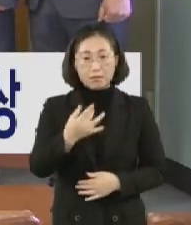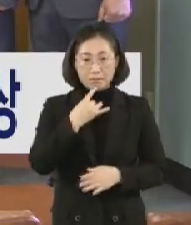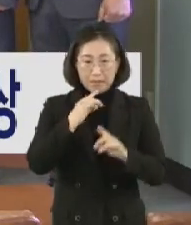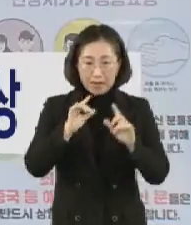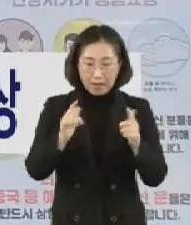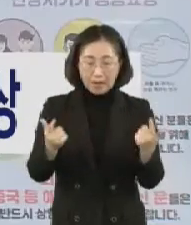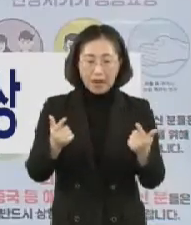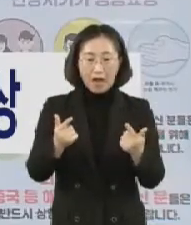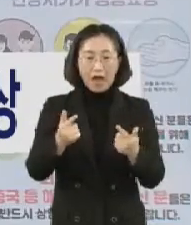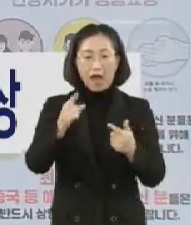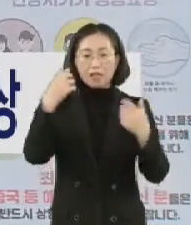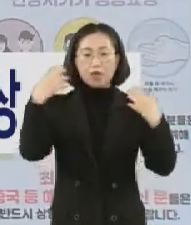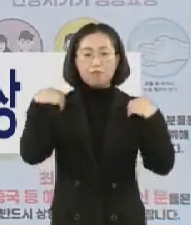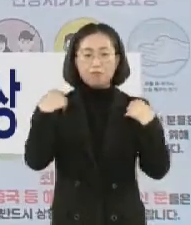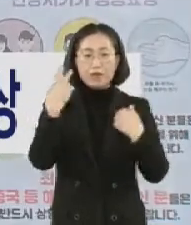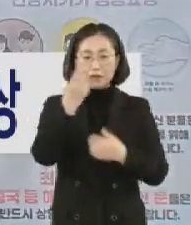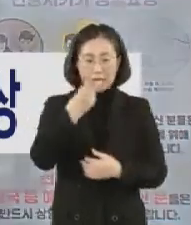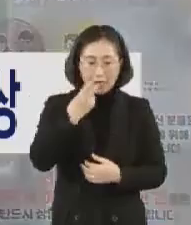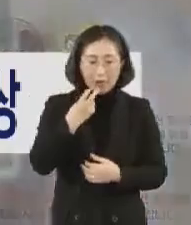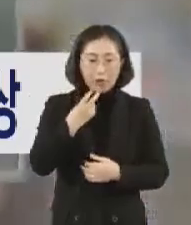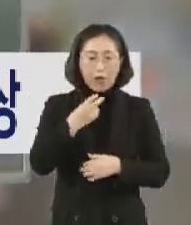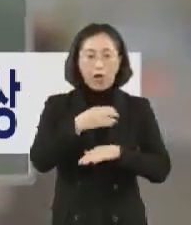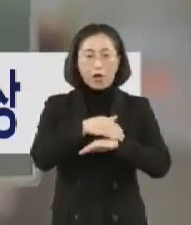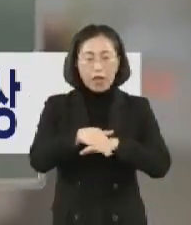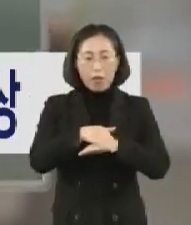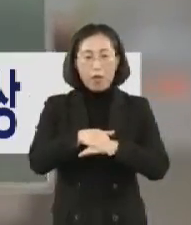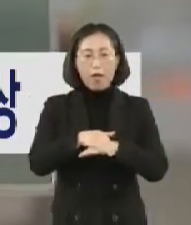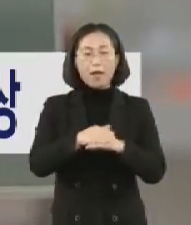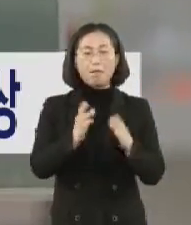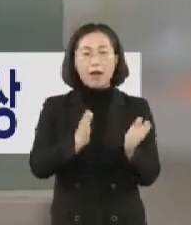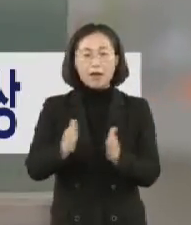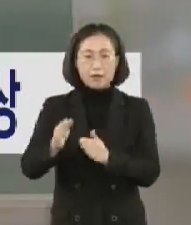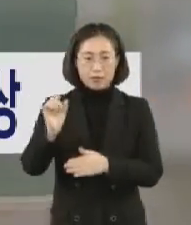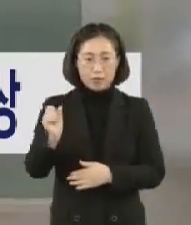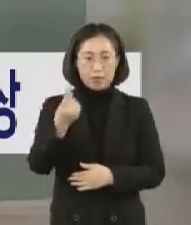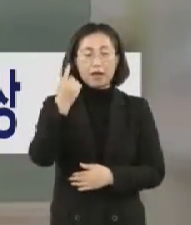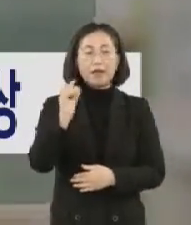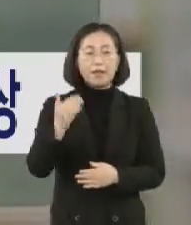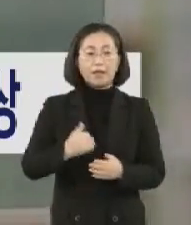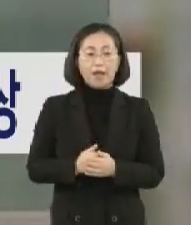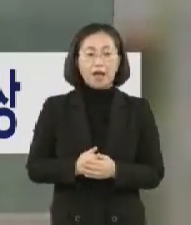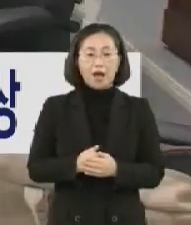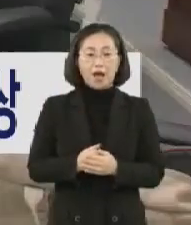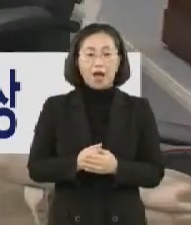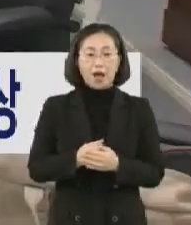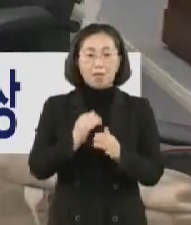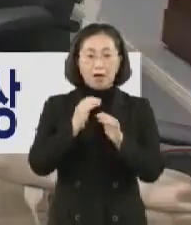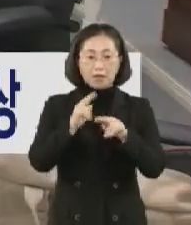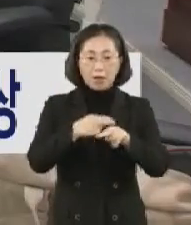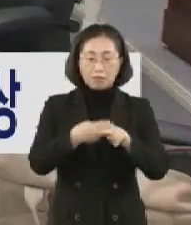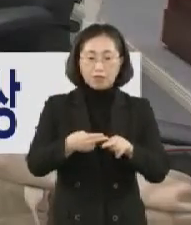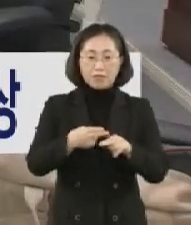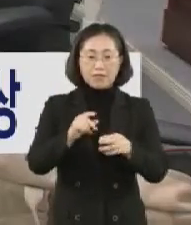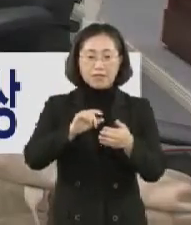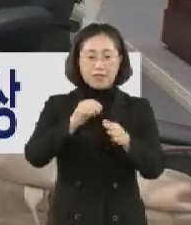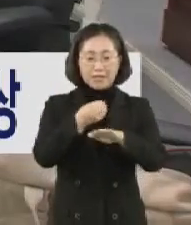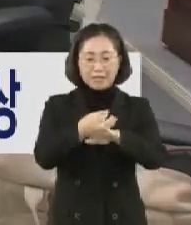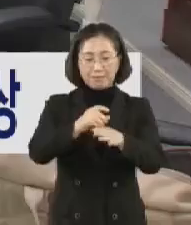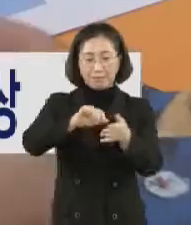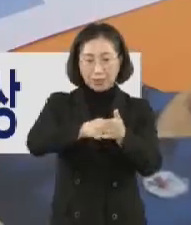아니라 당국의 실태 조사와 대책 마련에 이끌어냈다 고 평가했습니다 한편 부상으로 받은 금 열쇠는